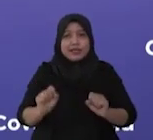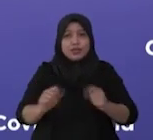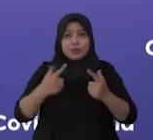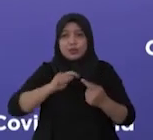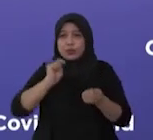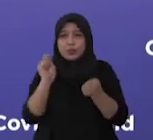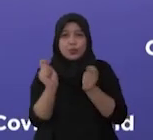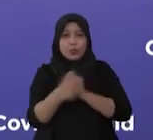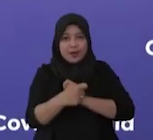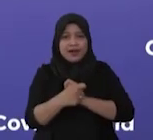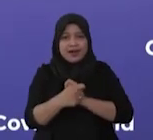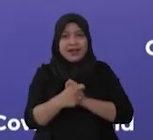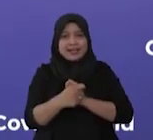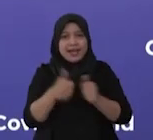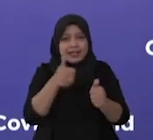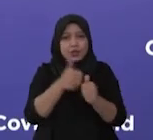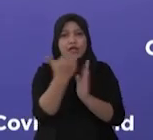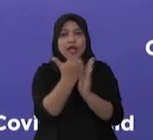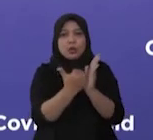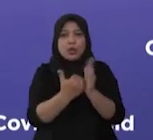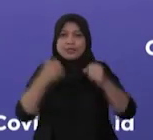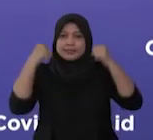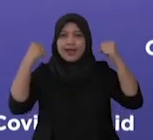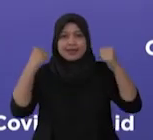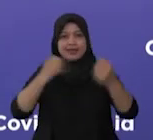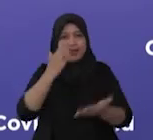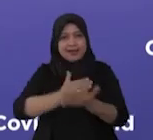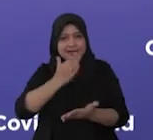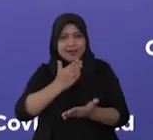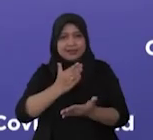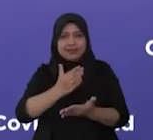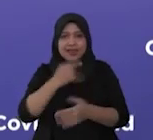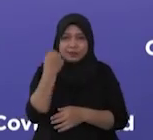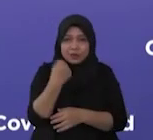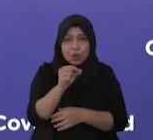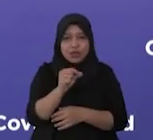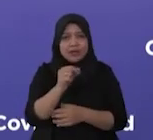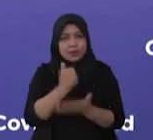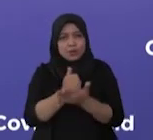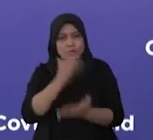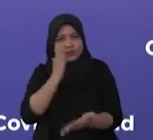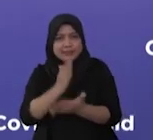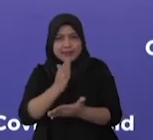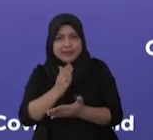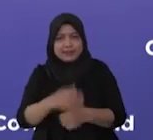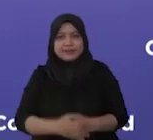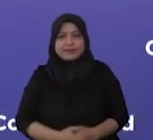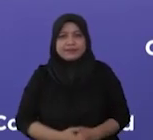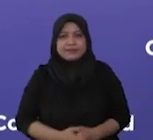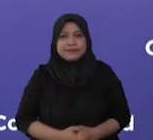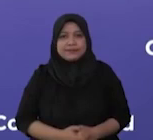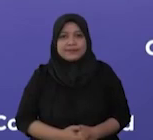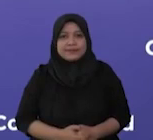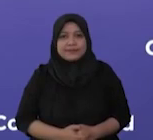dengan menjalankan protokol kesehatan yang tepat yang benar yang berdisiplin Hai ini